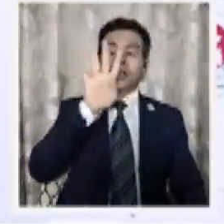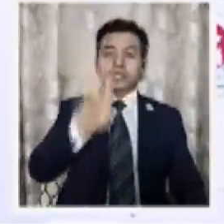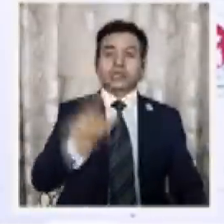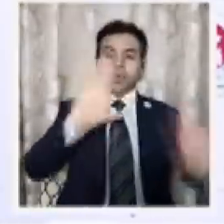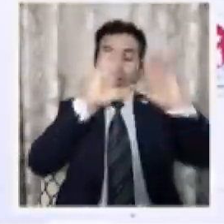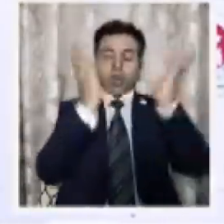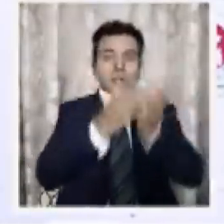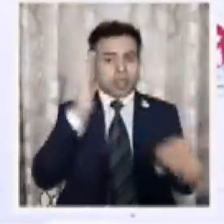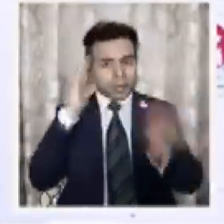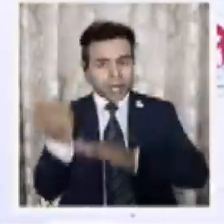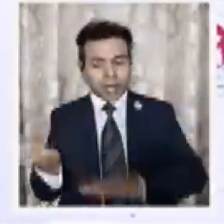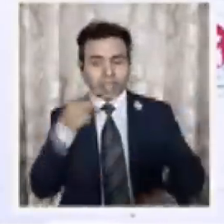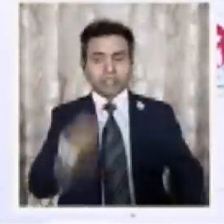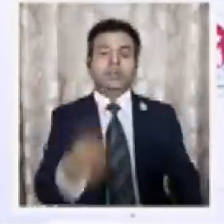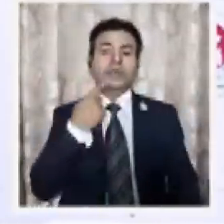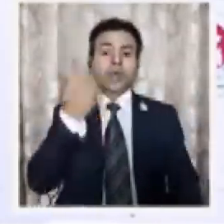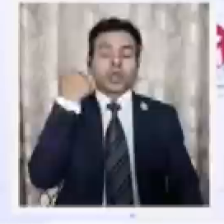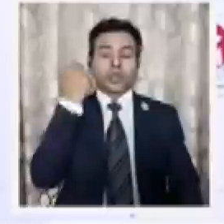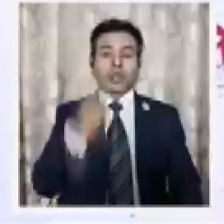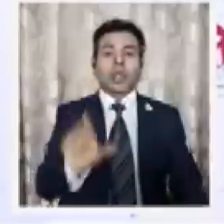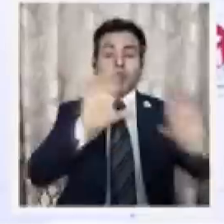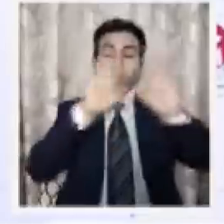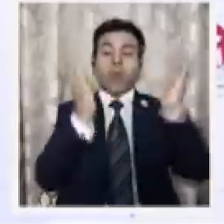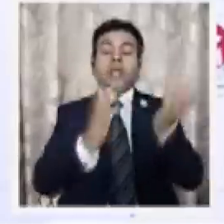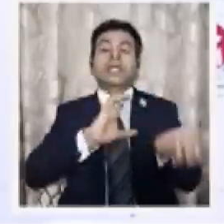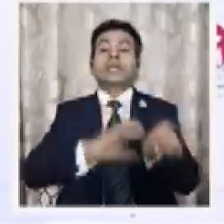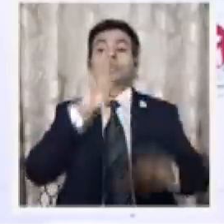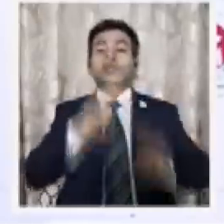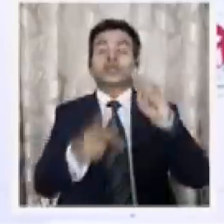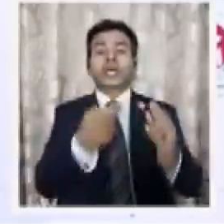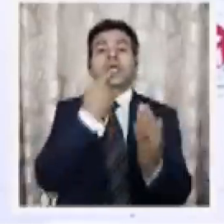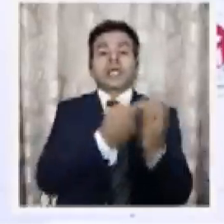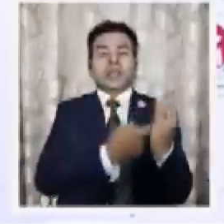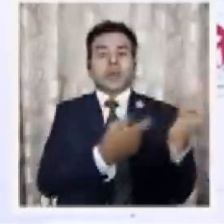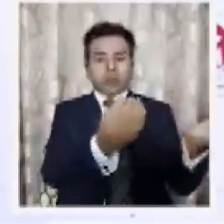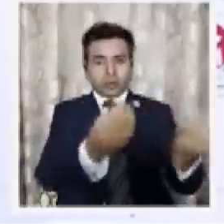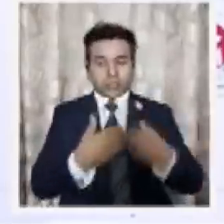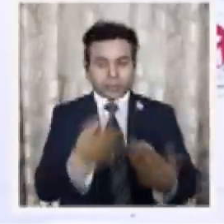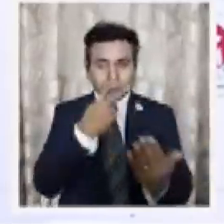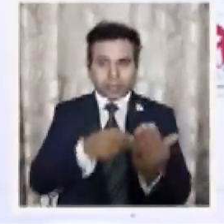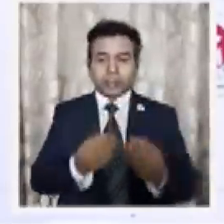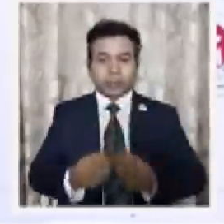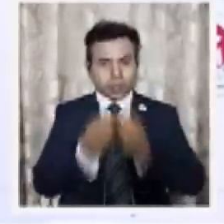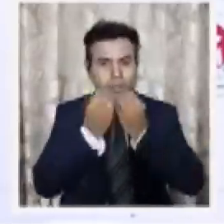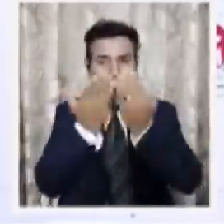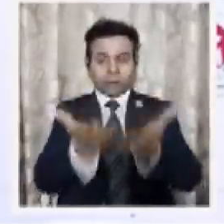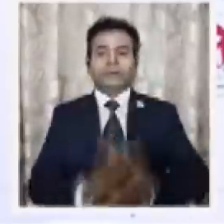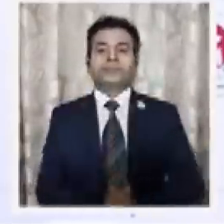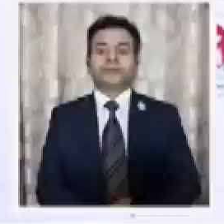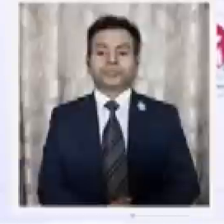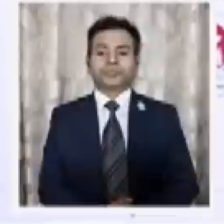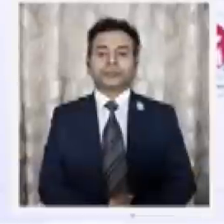5,28,204 জন। দক্ষিণ এশিয়া পরিস্থিতি এবং বিশ্ব পরিস্থিতি সংগ্রহ করা হয়েছে বিশ্ব স্বাস্থ্য সংস্থা সিচুয়েশন রিপোর্ট